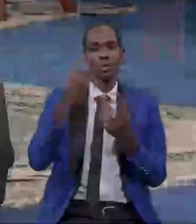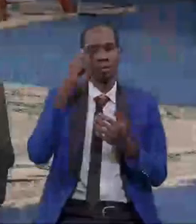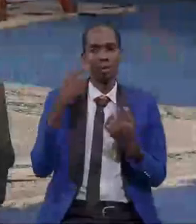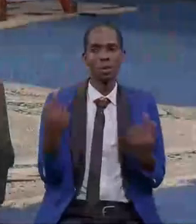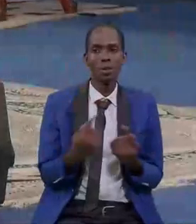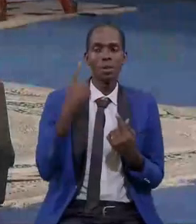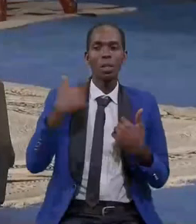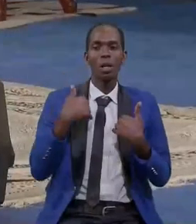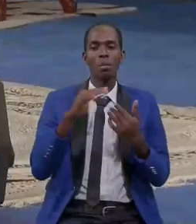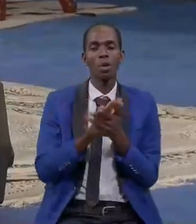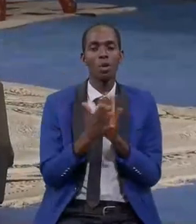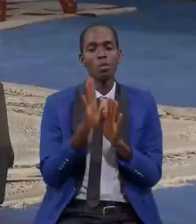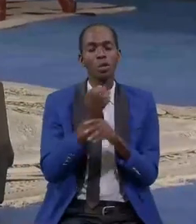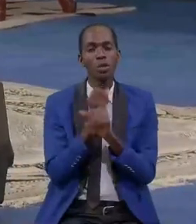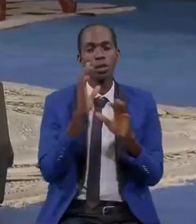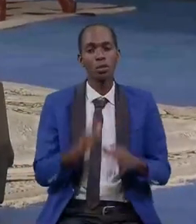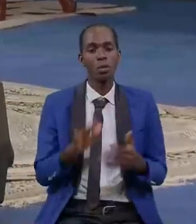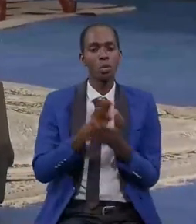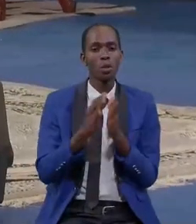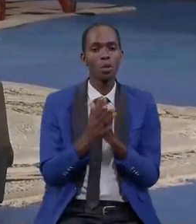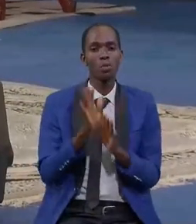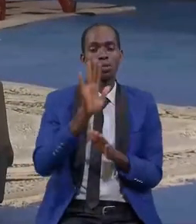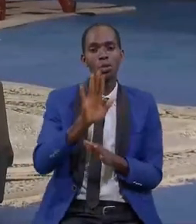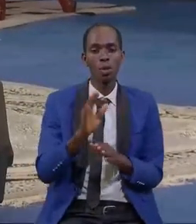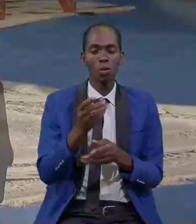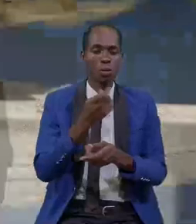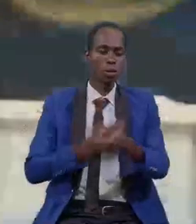péchés. Il est devenu ton substitut.